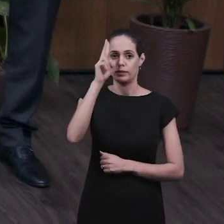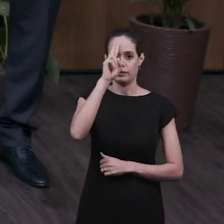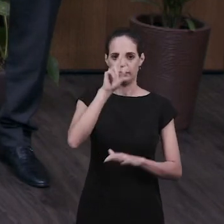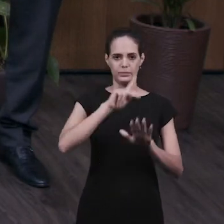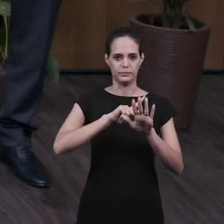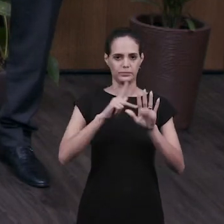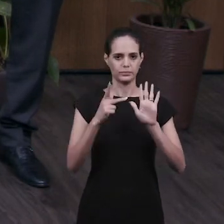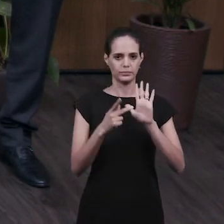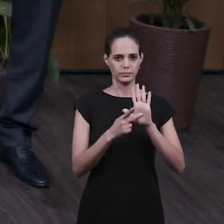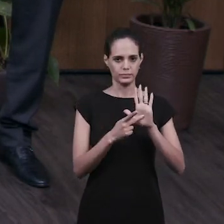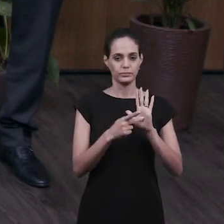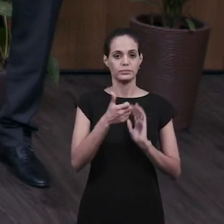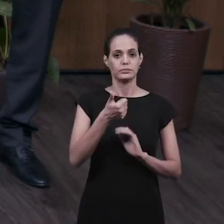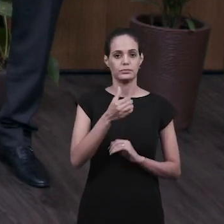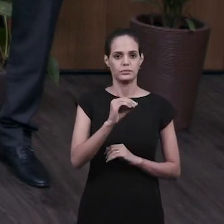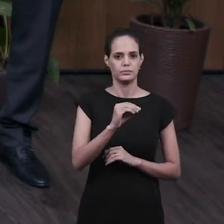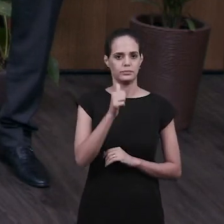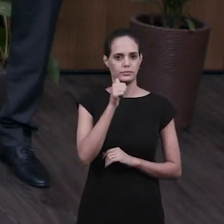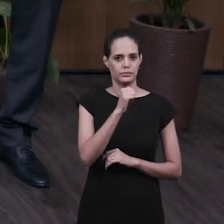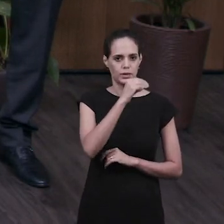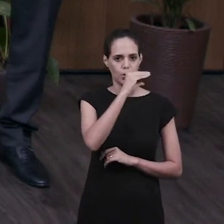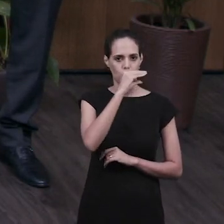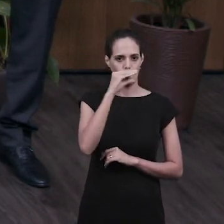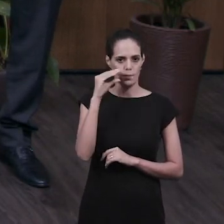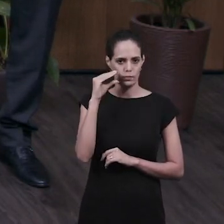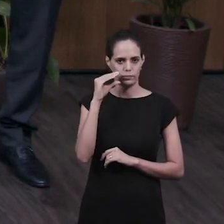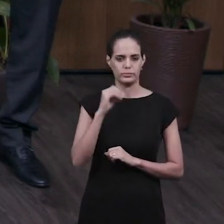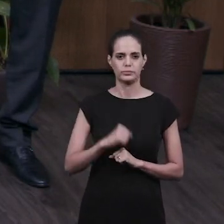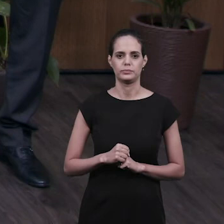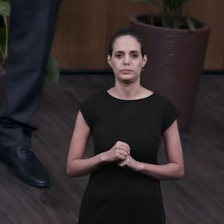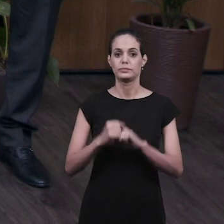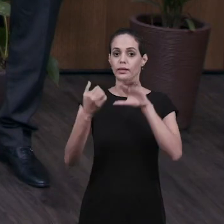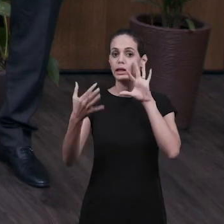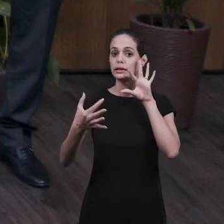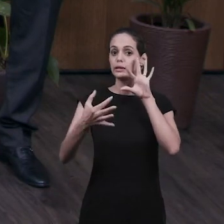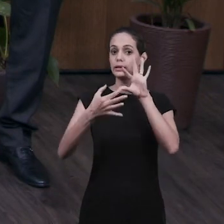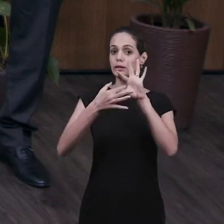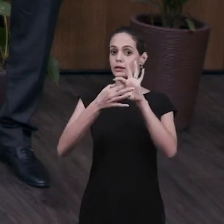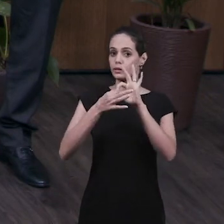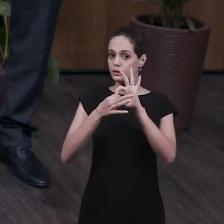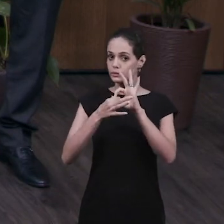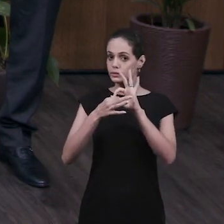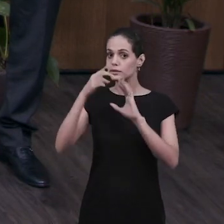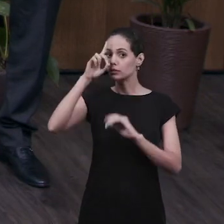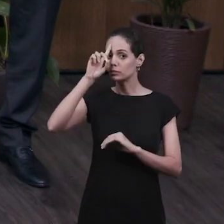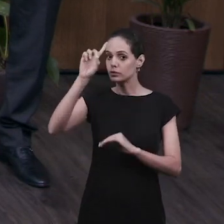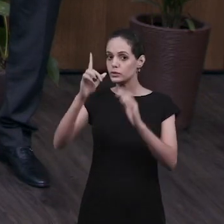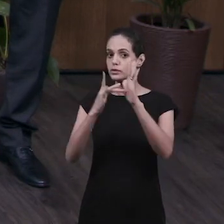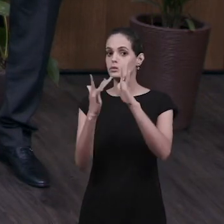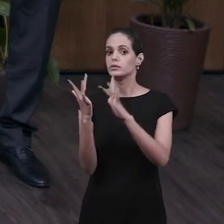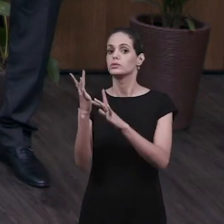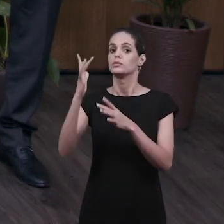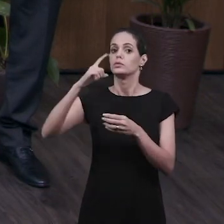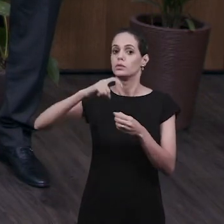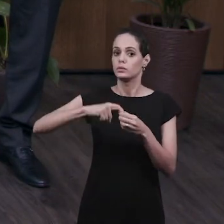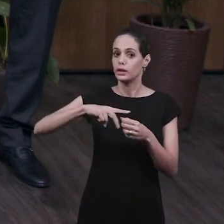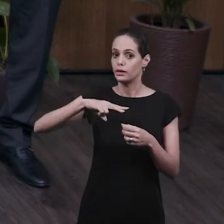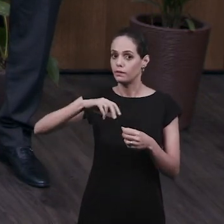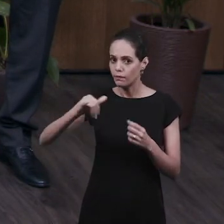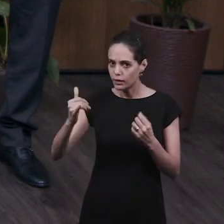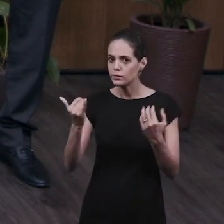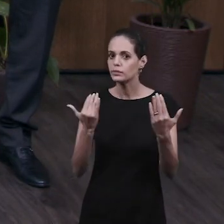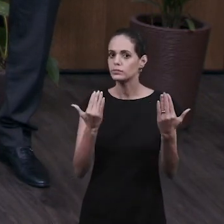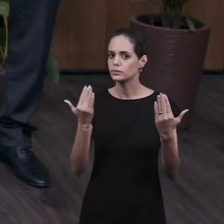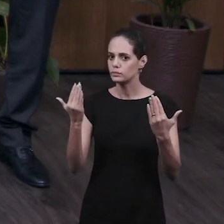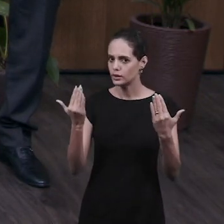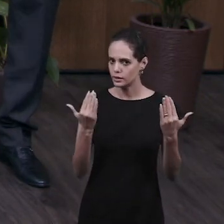En rappelant que la parabole des 10 vierges, elle est liée à la venue du Seigneur Jésus pour